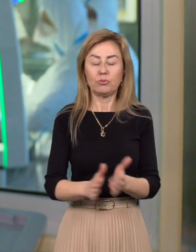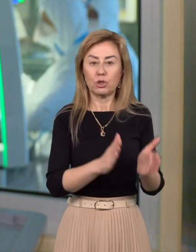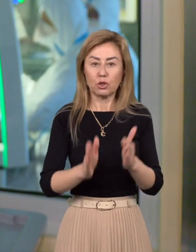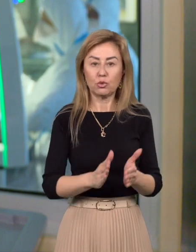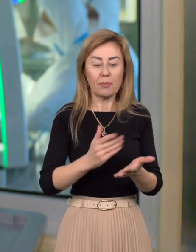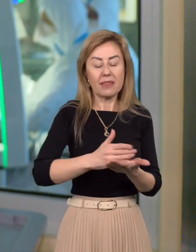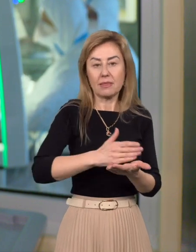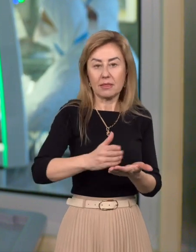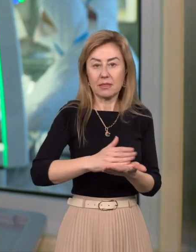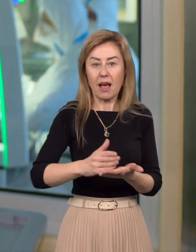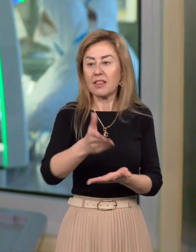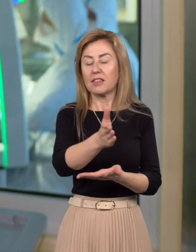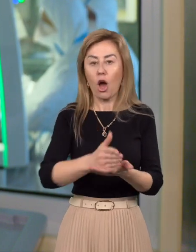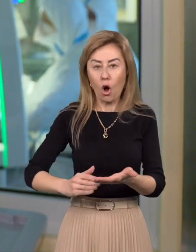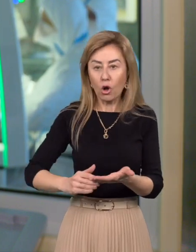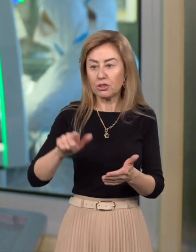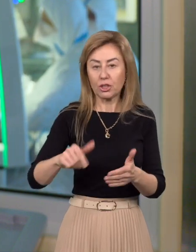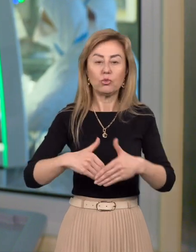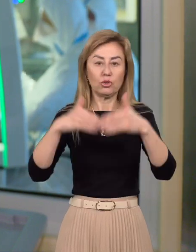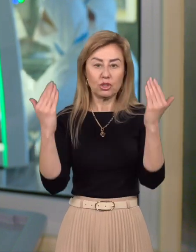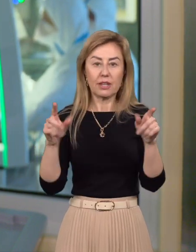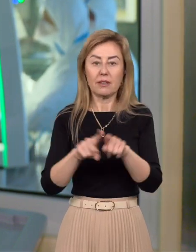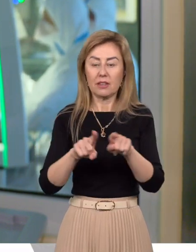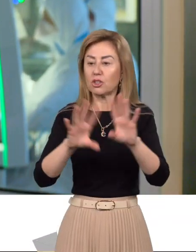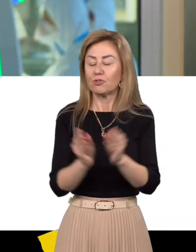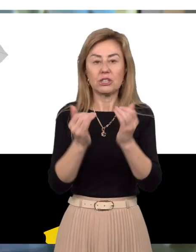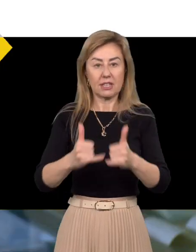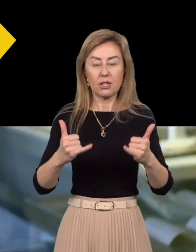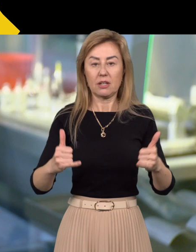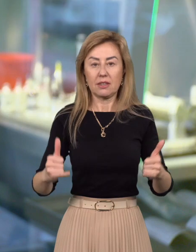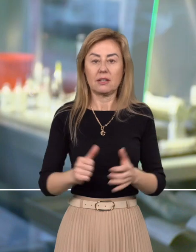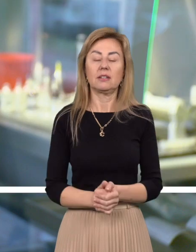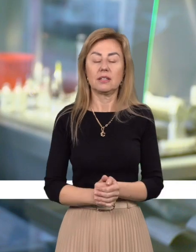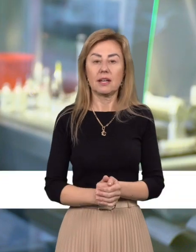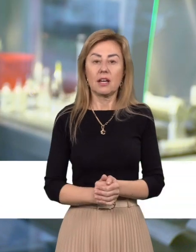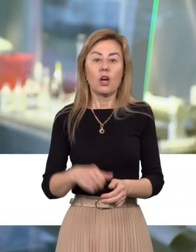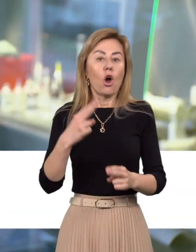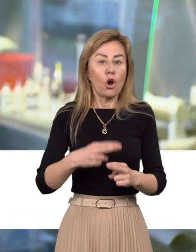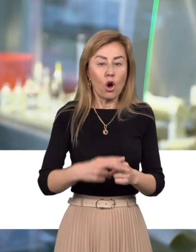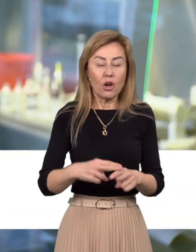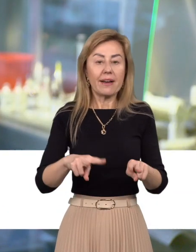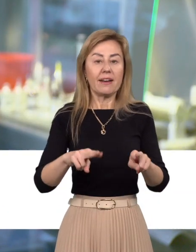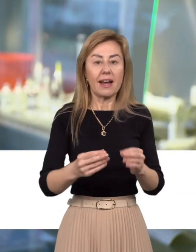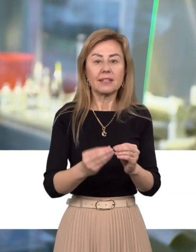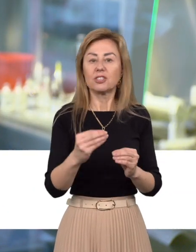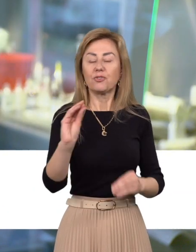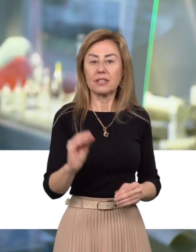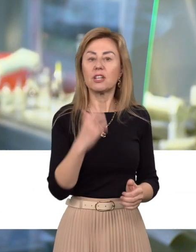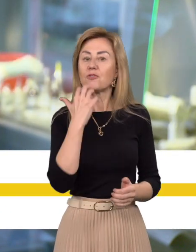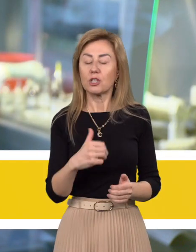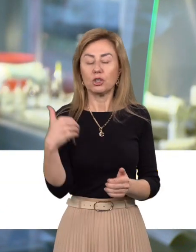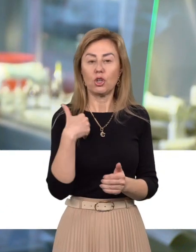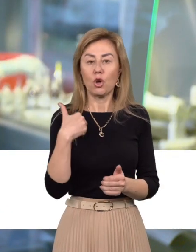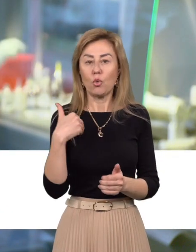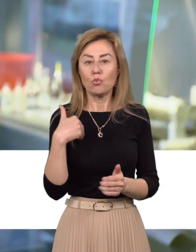dla pacjentów na chemioterapię na oddziale dziennym i również na oddziale. Pacjentów mamy coraz więcej. Parę lat temu